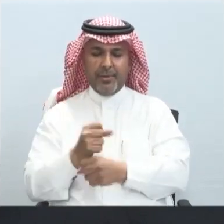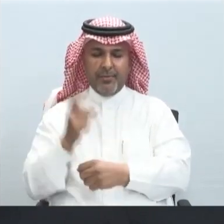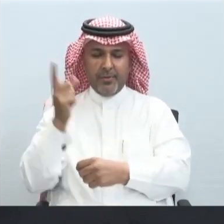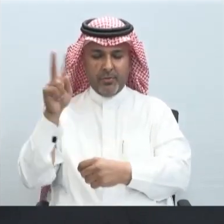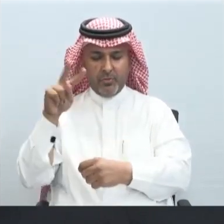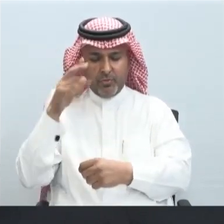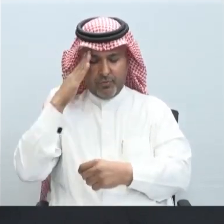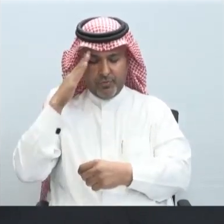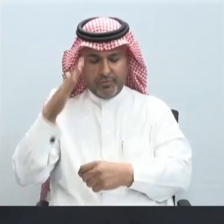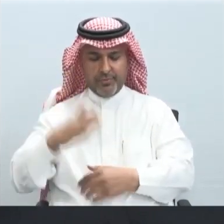الله